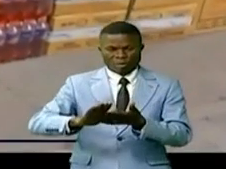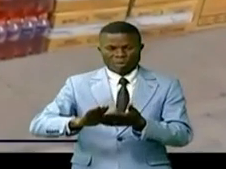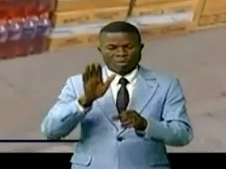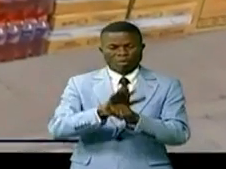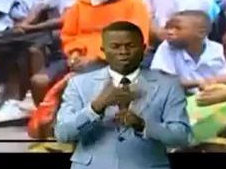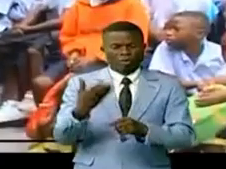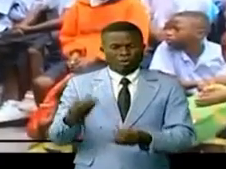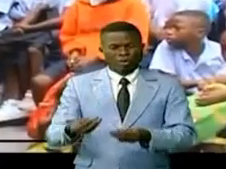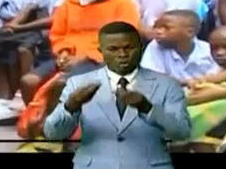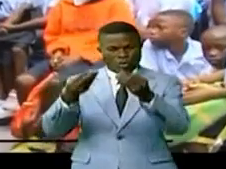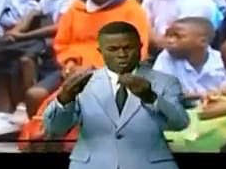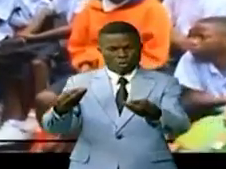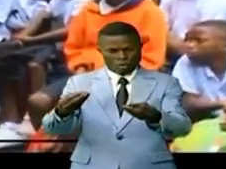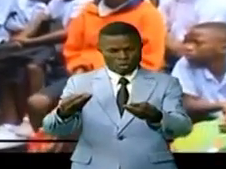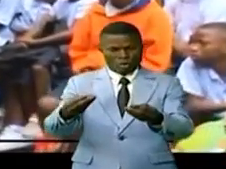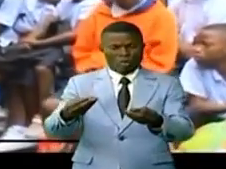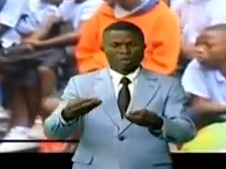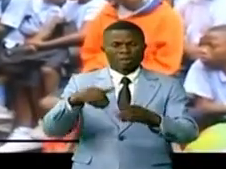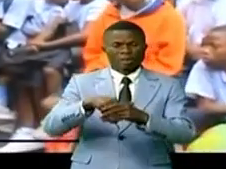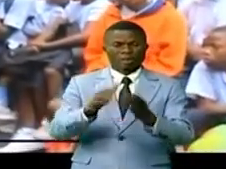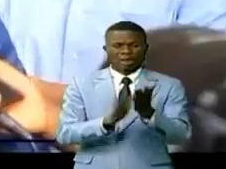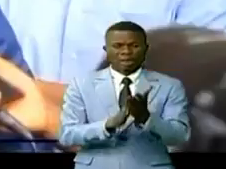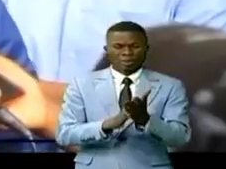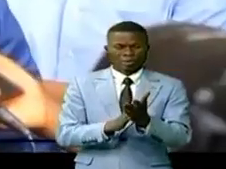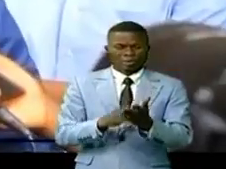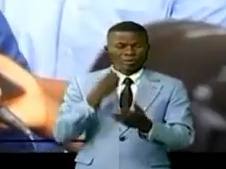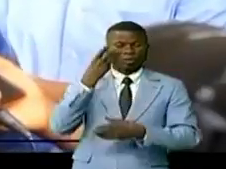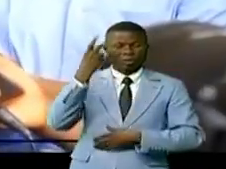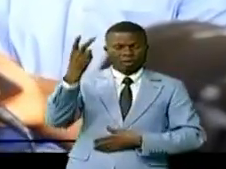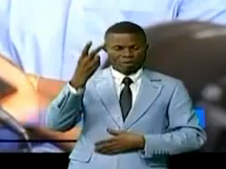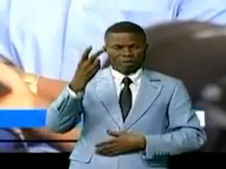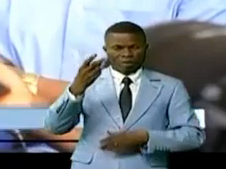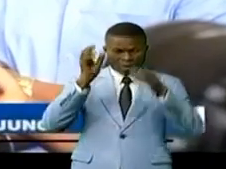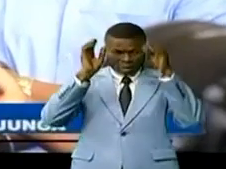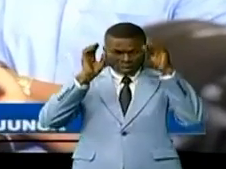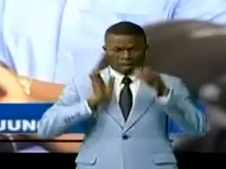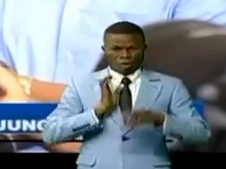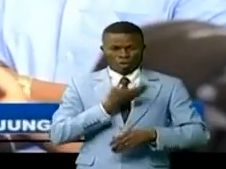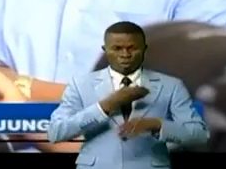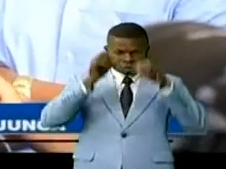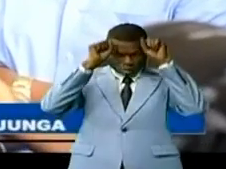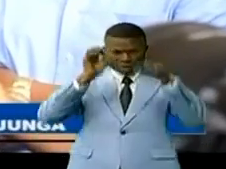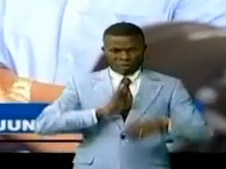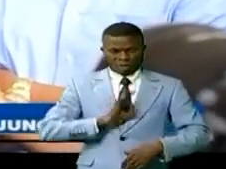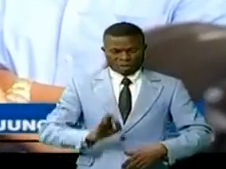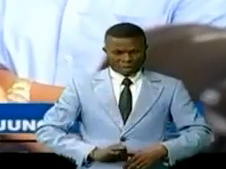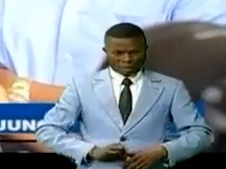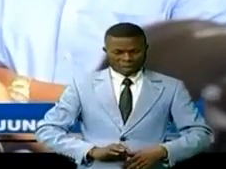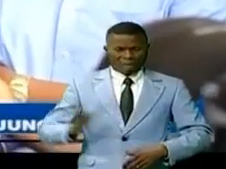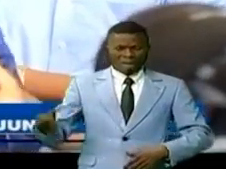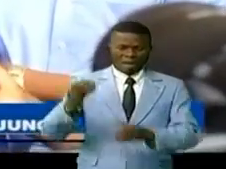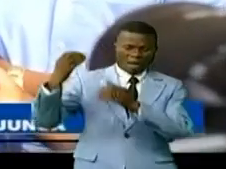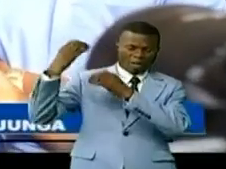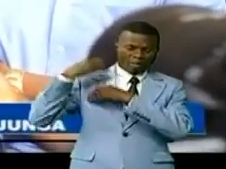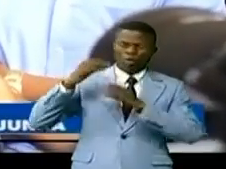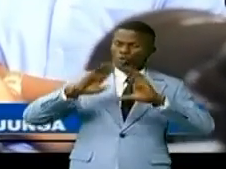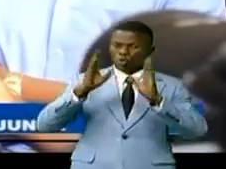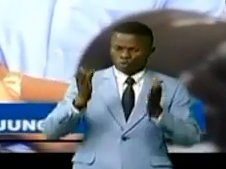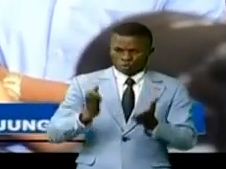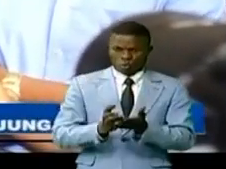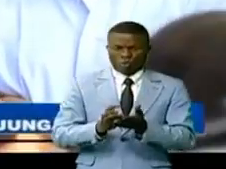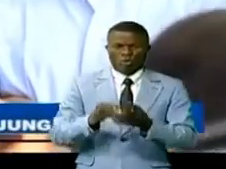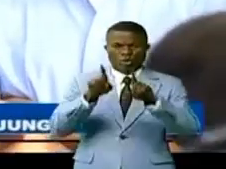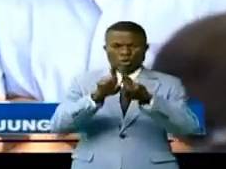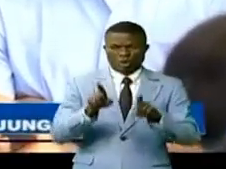d'autres biens encore qui ont été fournis. Dans le cadre de la vision du chef de l'État, nous devons tous nous prendre en charge. Bien encore